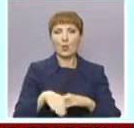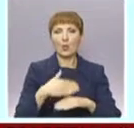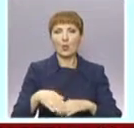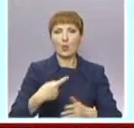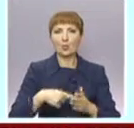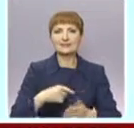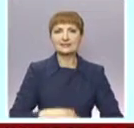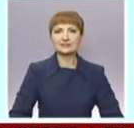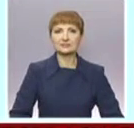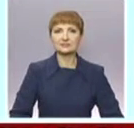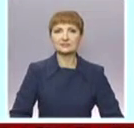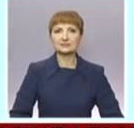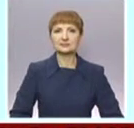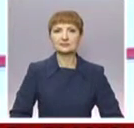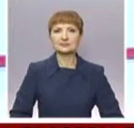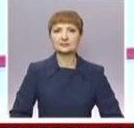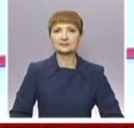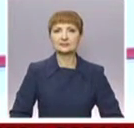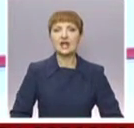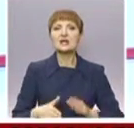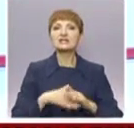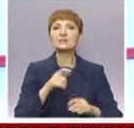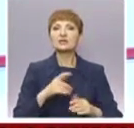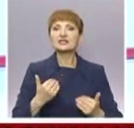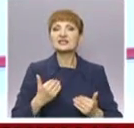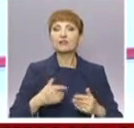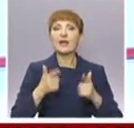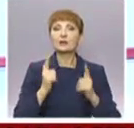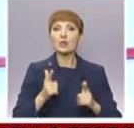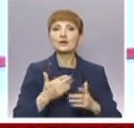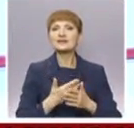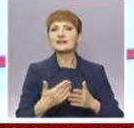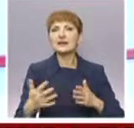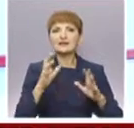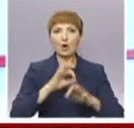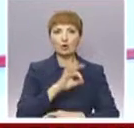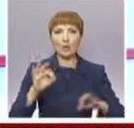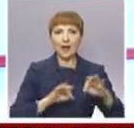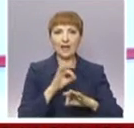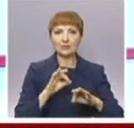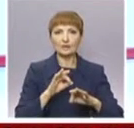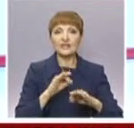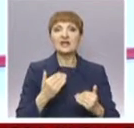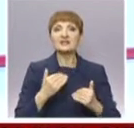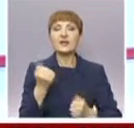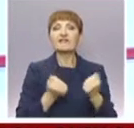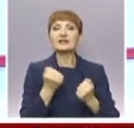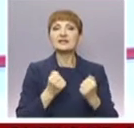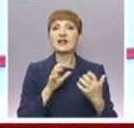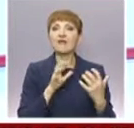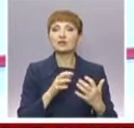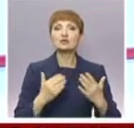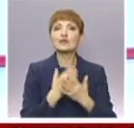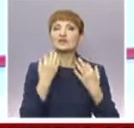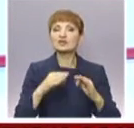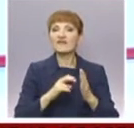улиц депутаты сегодня одобрили целый ряд законопроектов в частности и теперь водителям авто снова